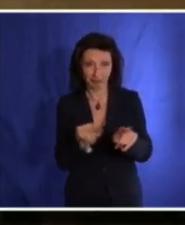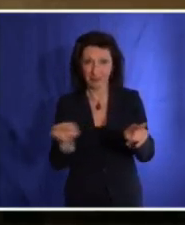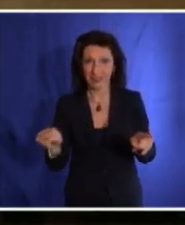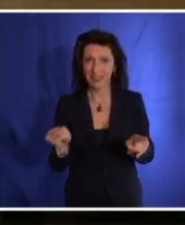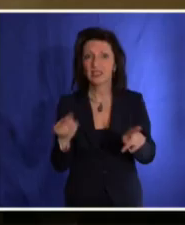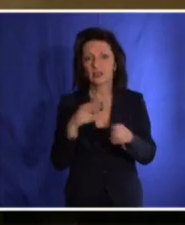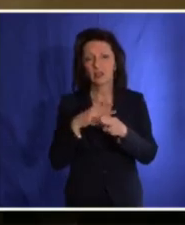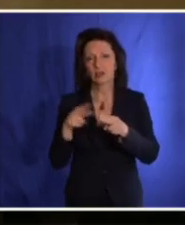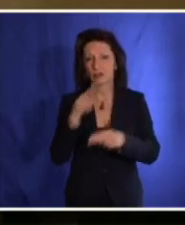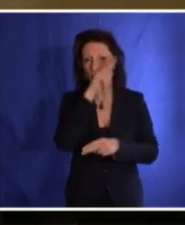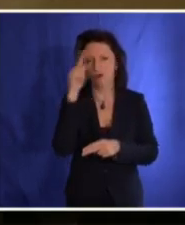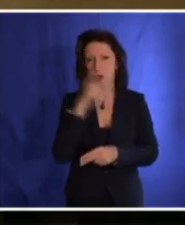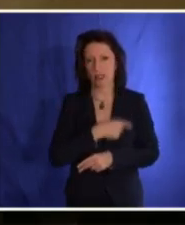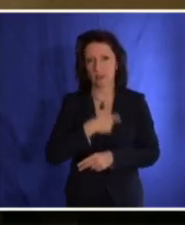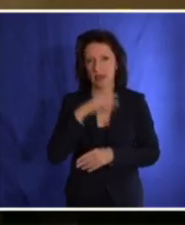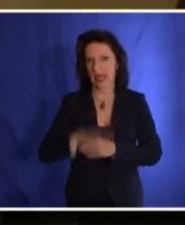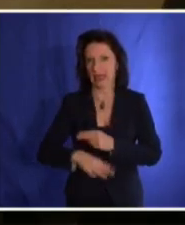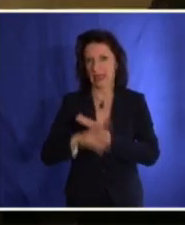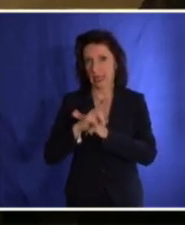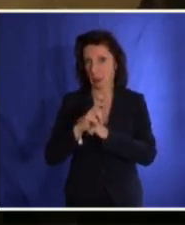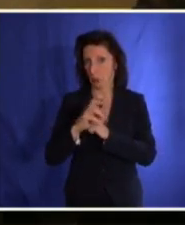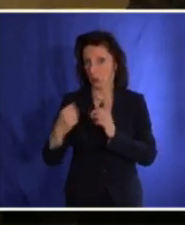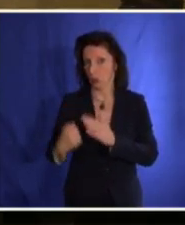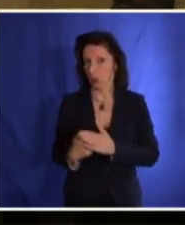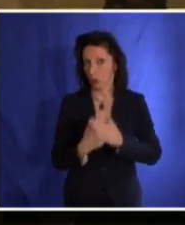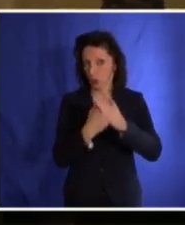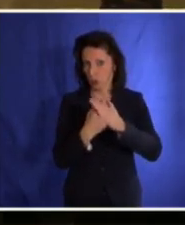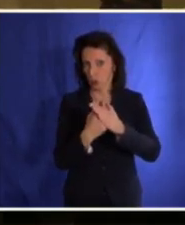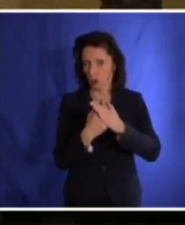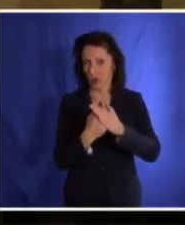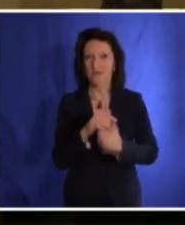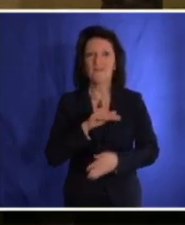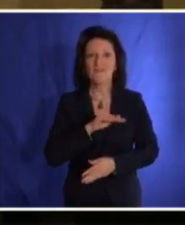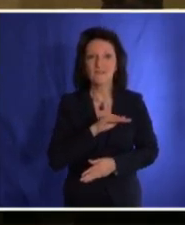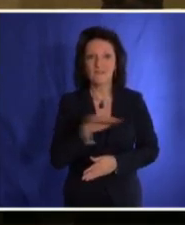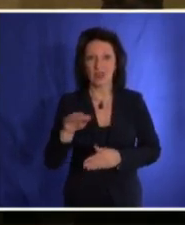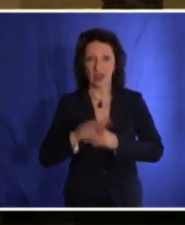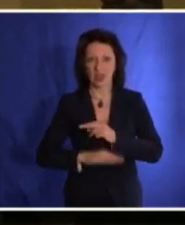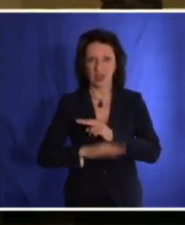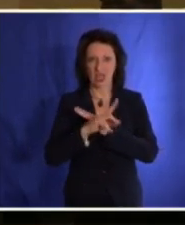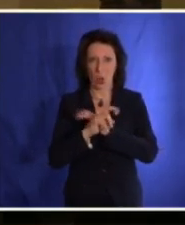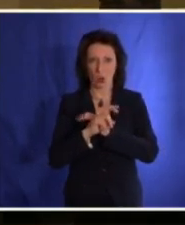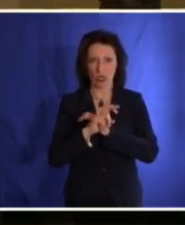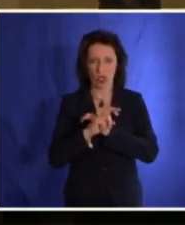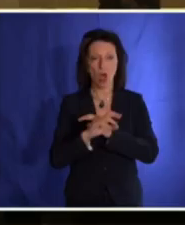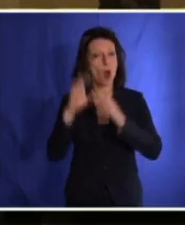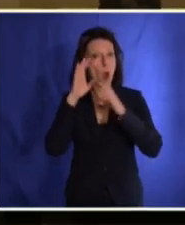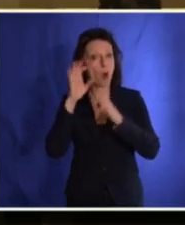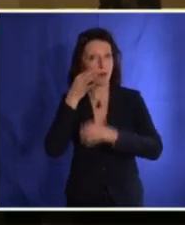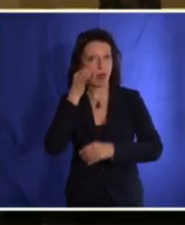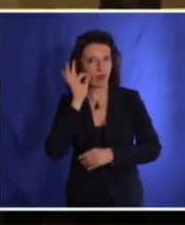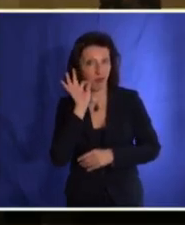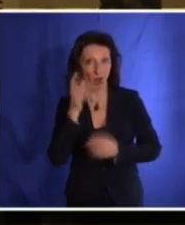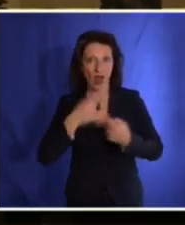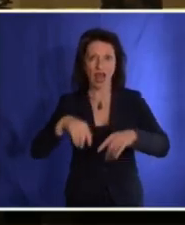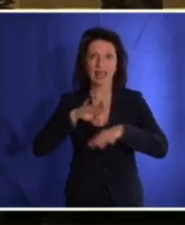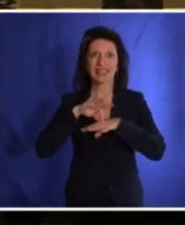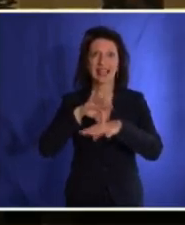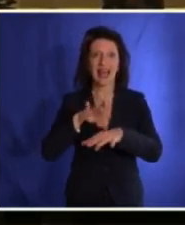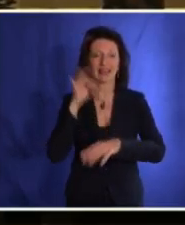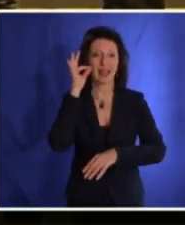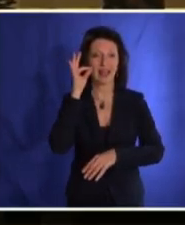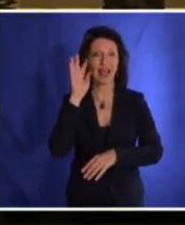Volkspartei Niederösterreich, und ich begrüße von den Wir Niederösterreicherinnen, von den ÖVP-Frauen, Landesleiterin Petra